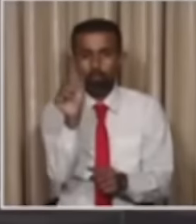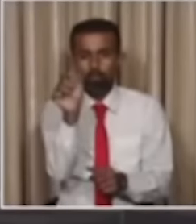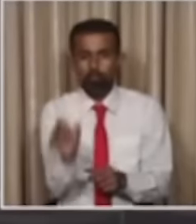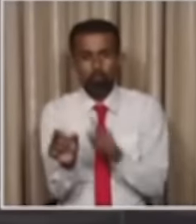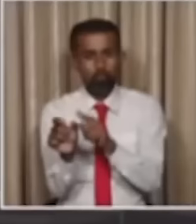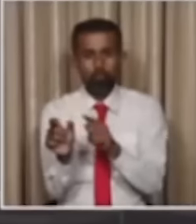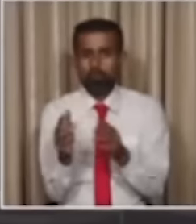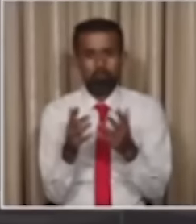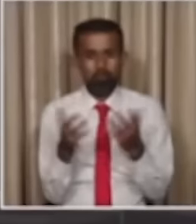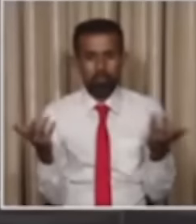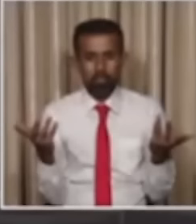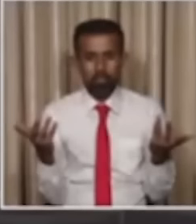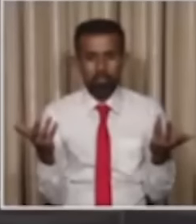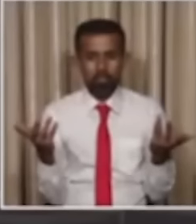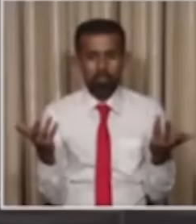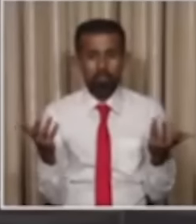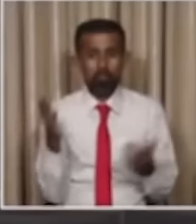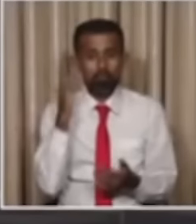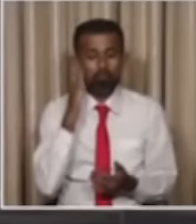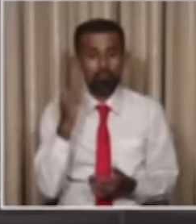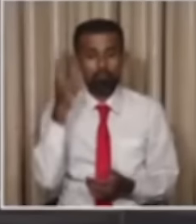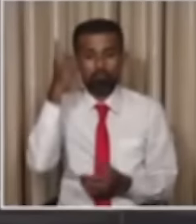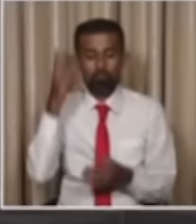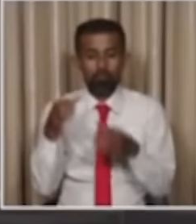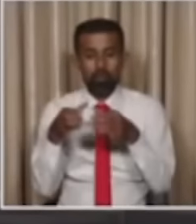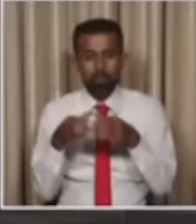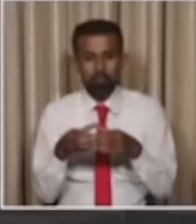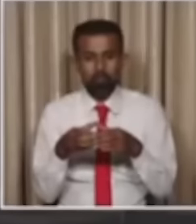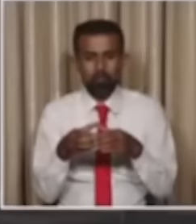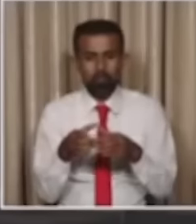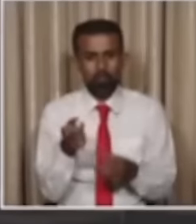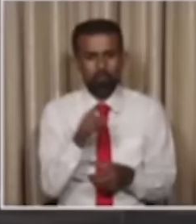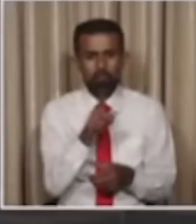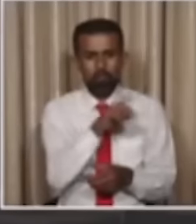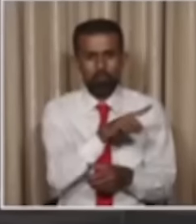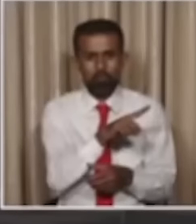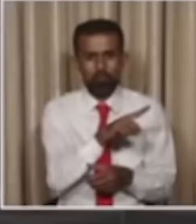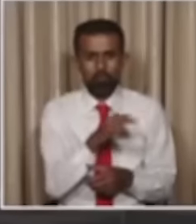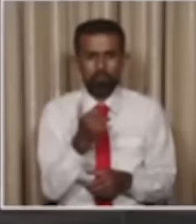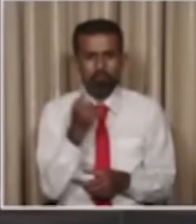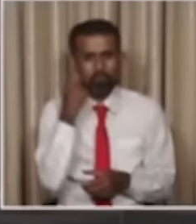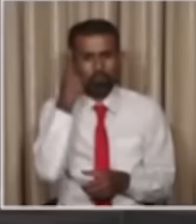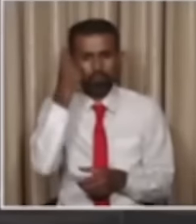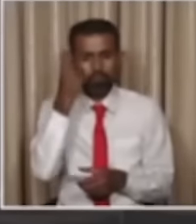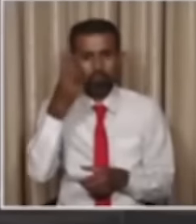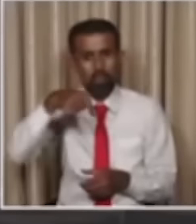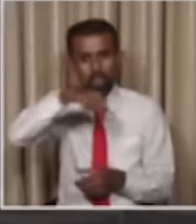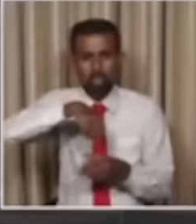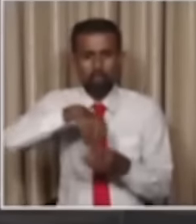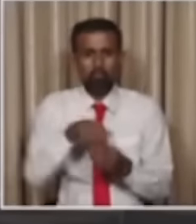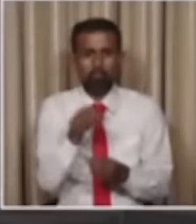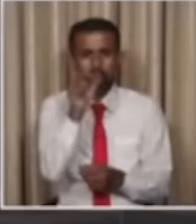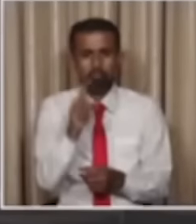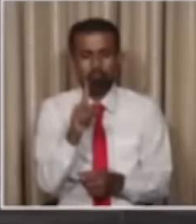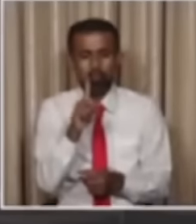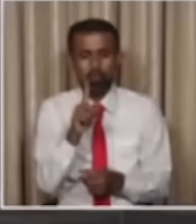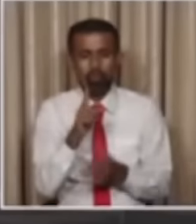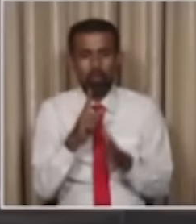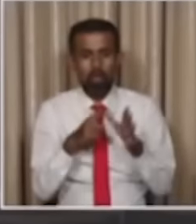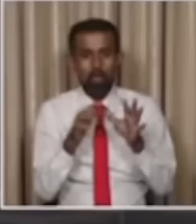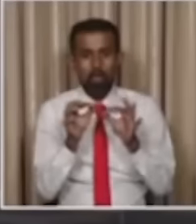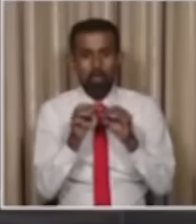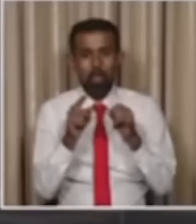මේ විදේශ බුද්ධ්‍යංශයකින් හරි කවුරු හරි සමහර බුද්ධ්‍යංශයේම පුද්ගලයෙක් අබුහින් කියන